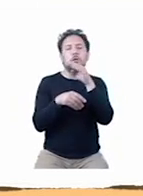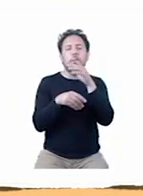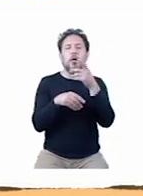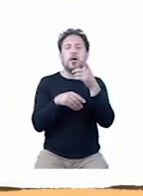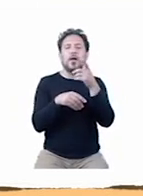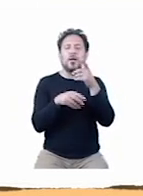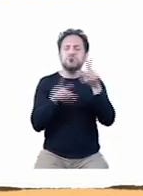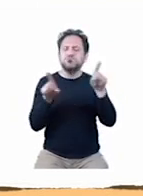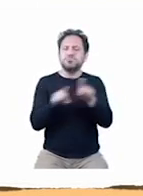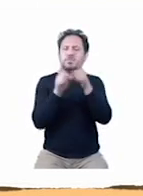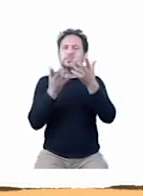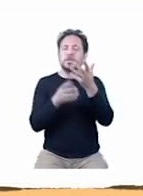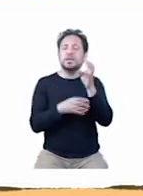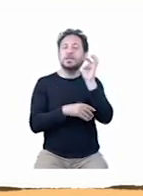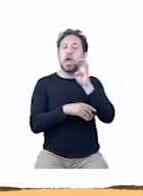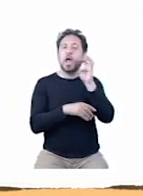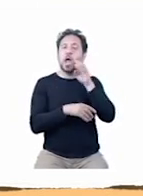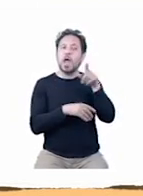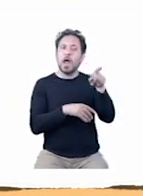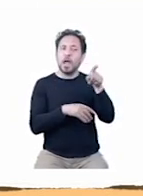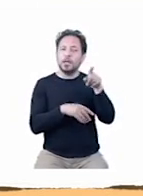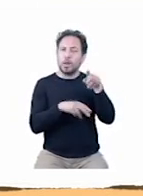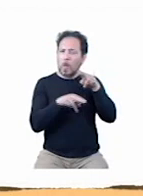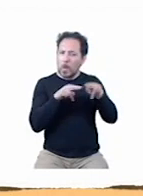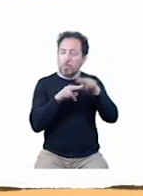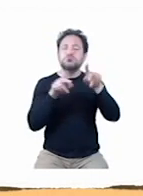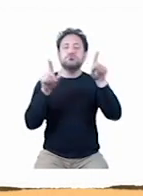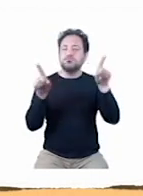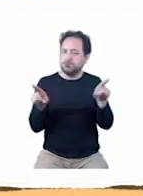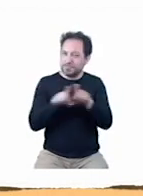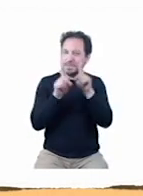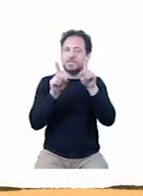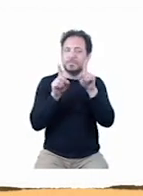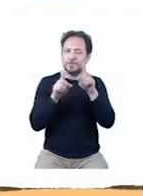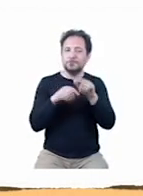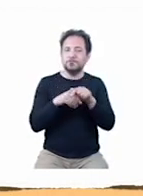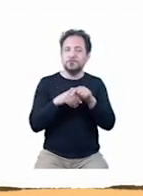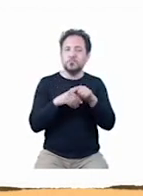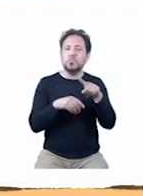Poi sbadigliò enormemente proprio come i gatti.